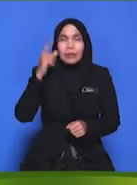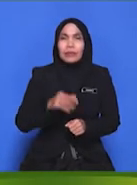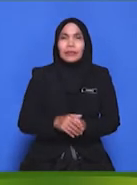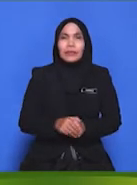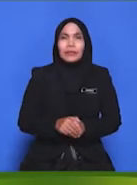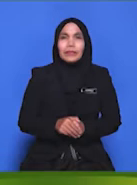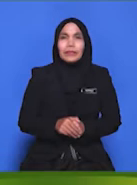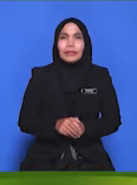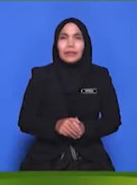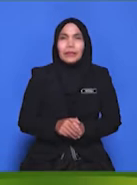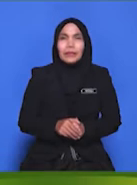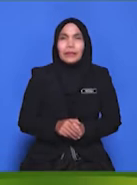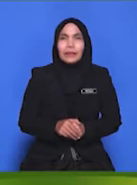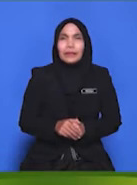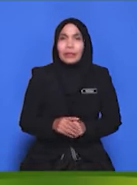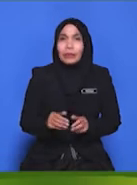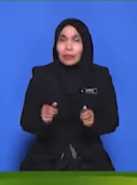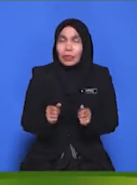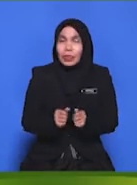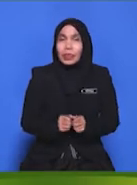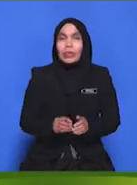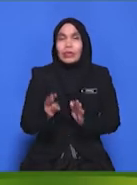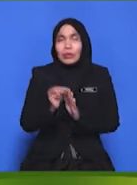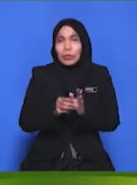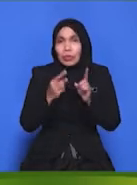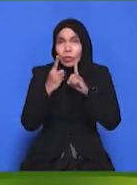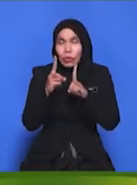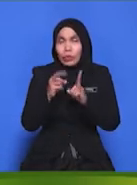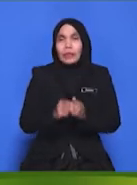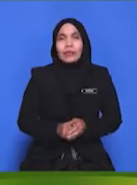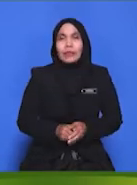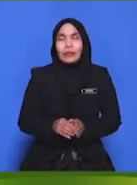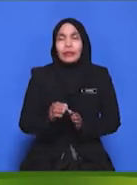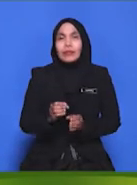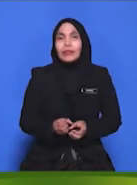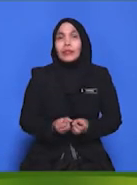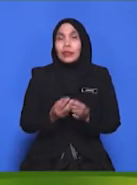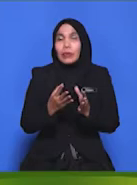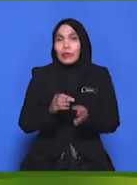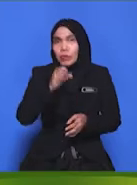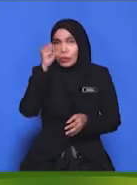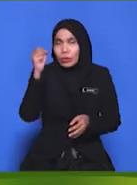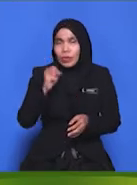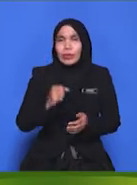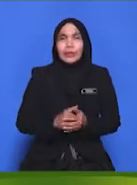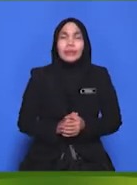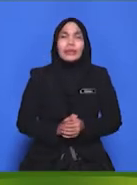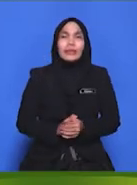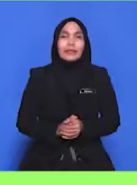kita hari ini dengan menjawab beberapa soalan yang berkaitan dengan tajuk